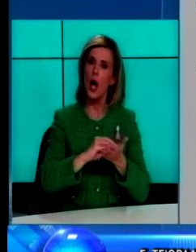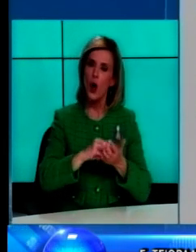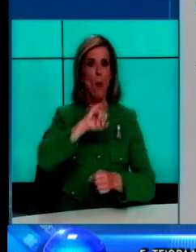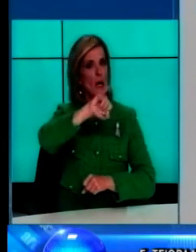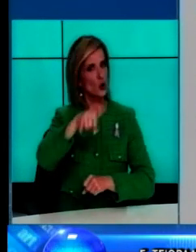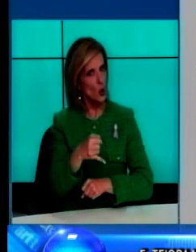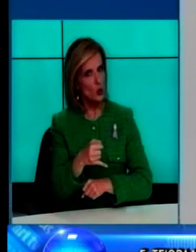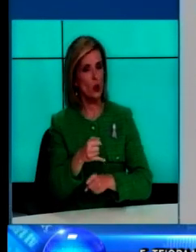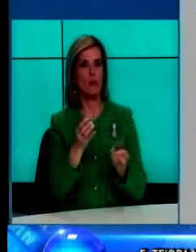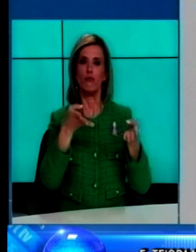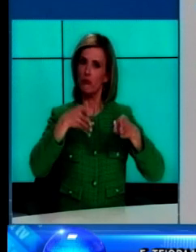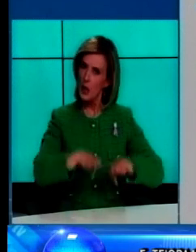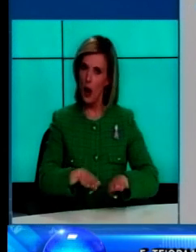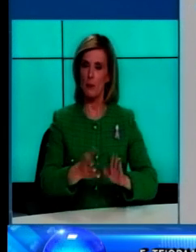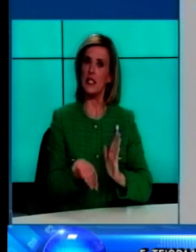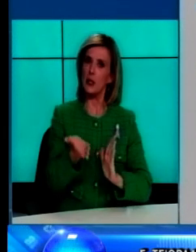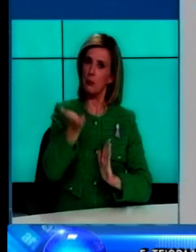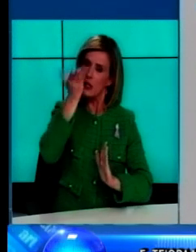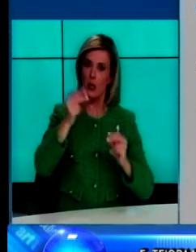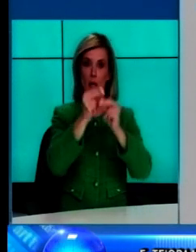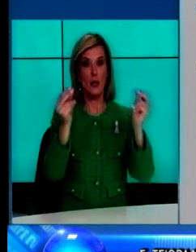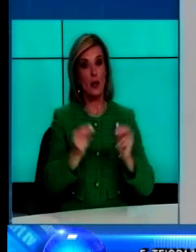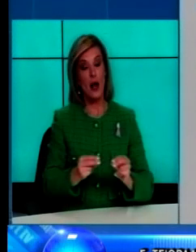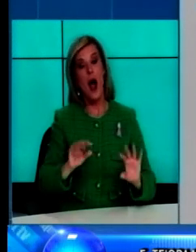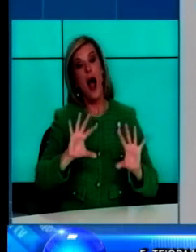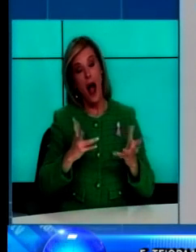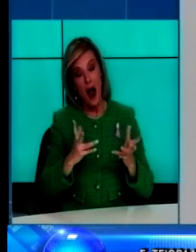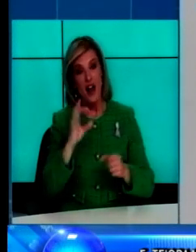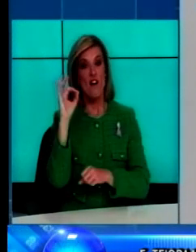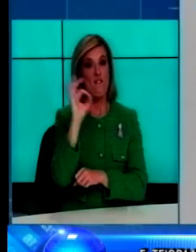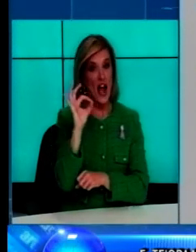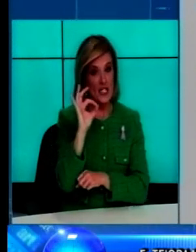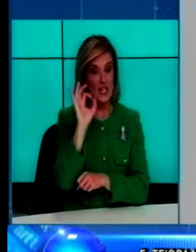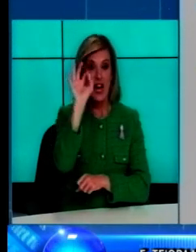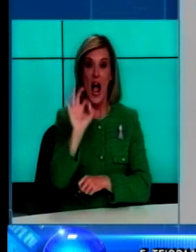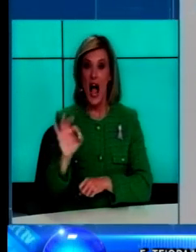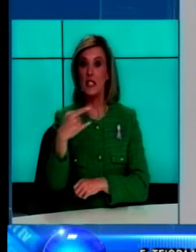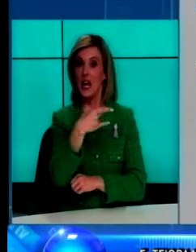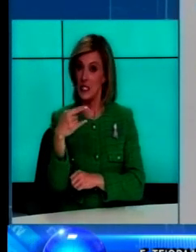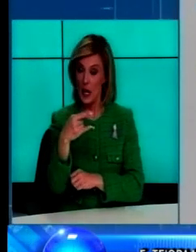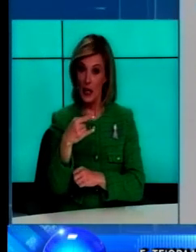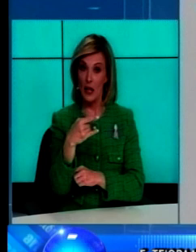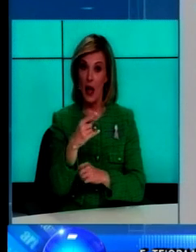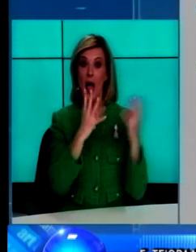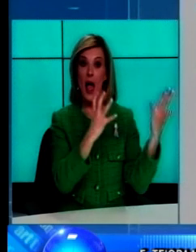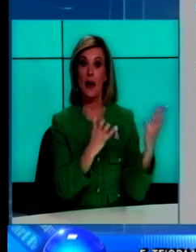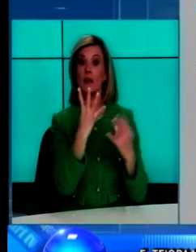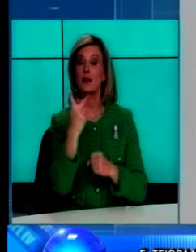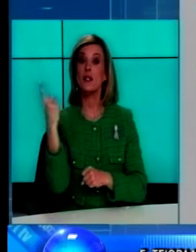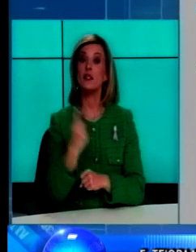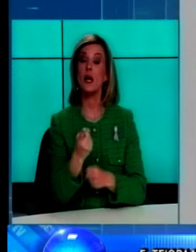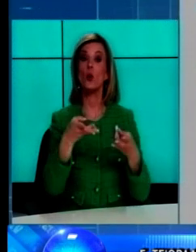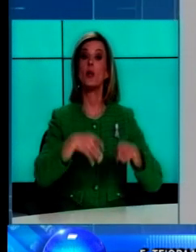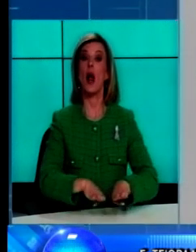υψηλή, αλλά είναι υψηλότερη για τα εμβόλια mRNA και AstraZeneca. Για το AstraZeneca συγκεκριμένα είναι της τάξης του